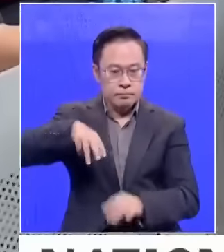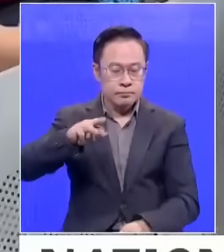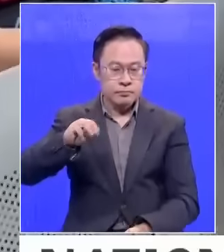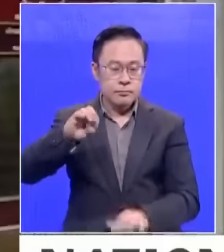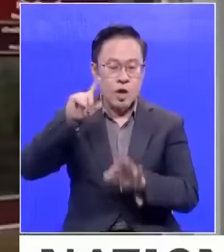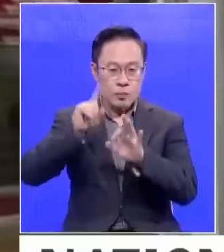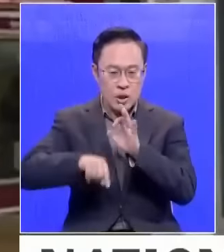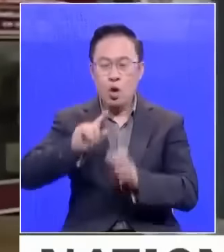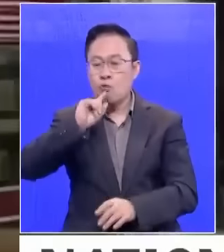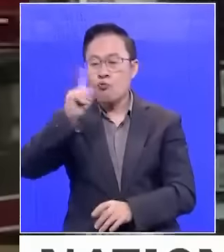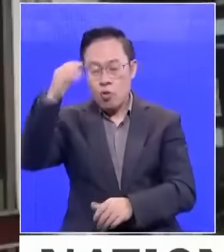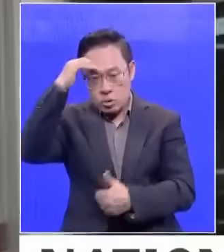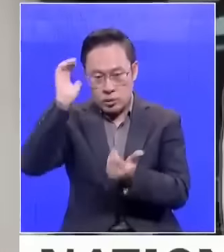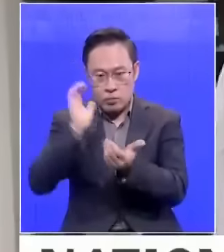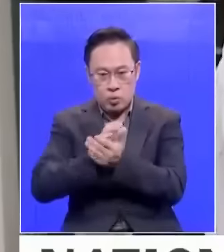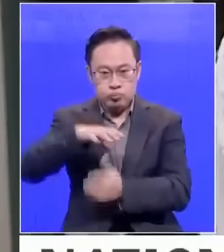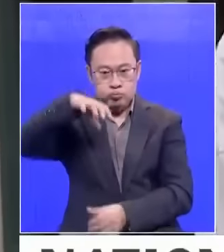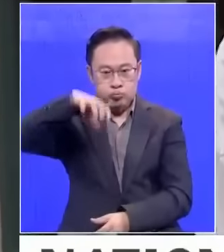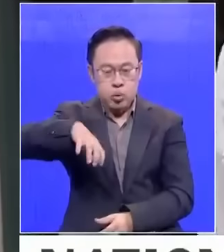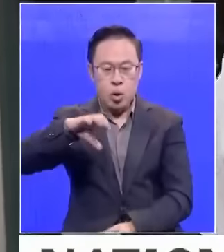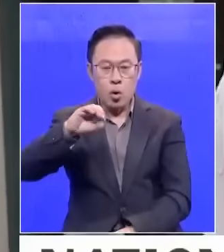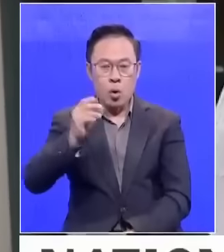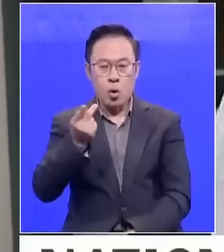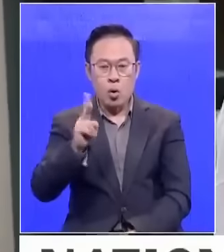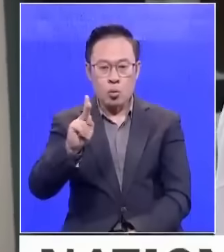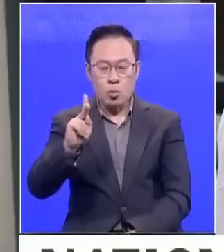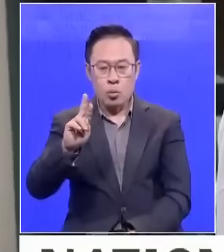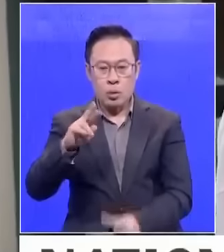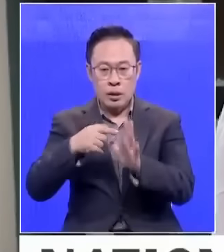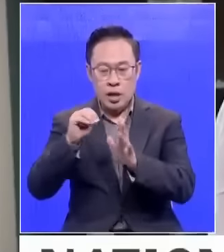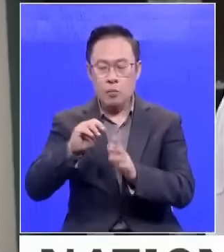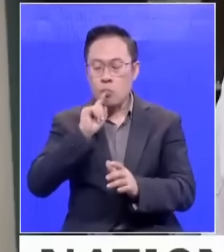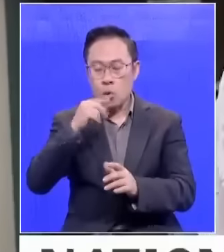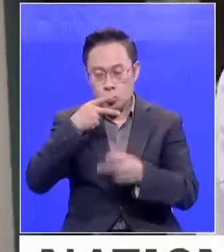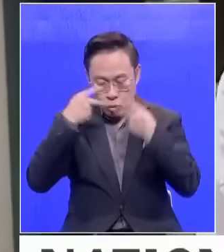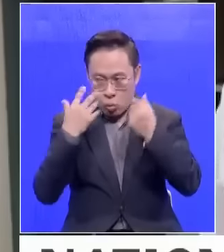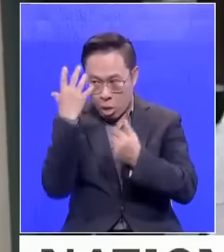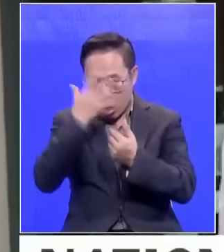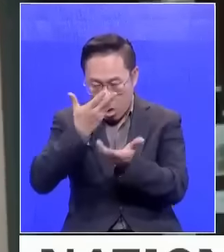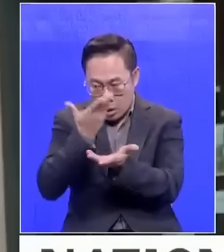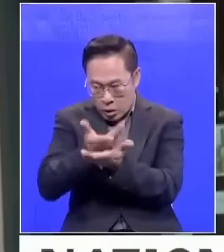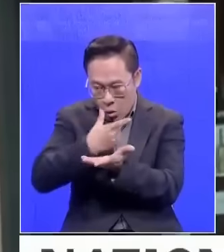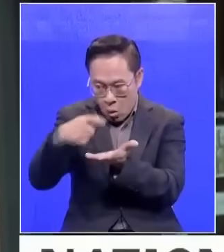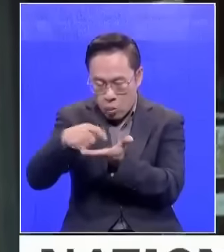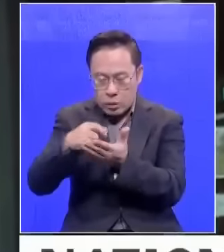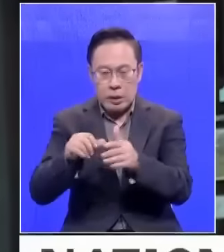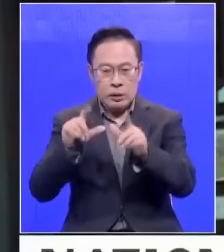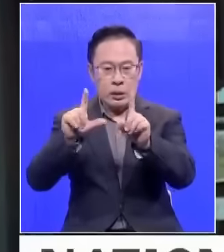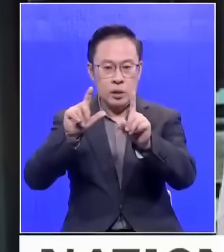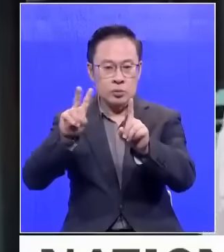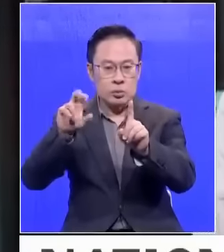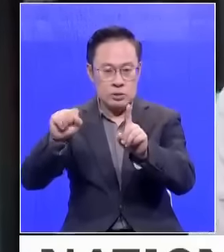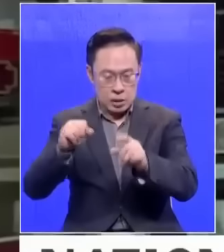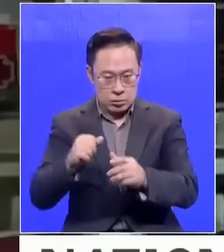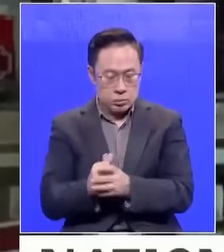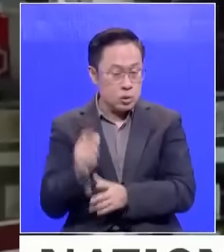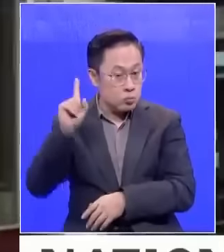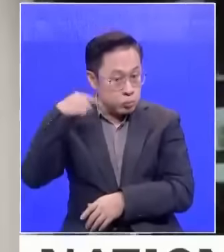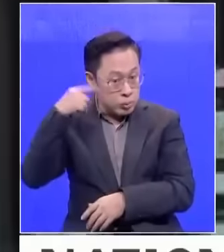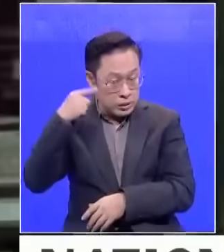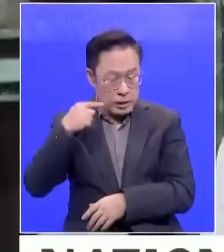ามบอกว่าโดนหลอกให้โอนเงินไปล้านสองฮะเขาก็เล่าว่าเขาเริ่มจากการขายกระเป๋าแบรนด์เนมก็ป